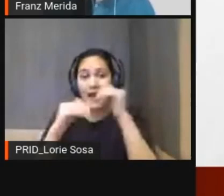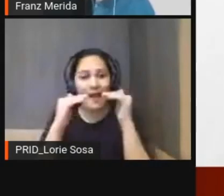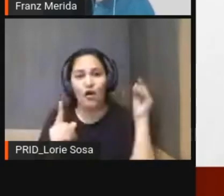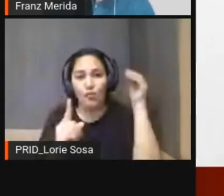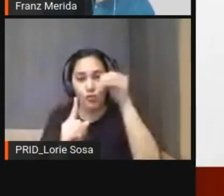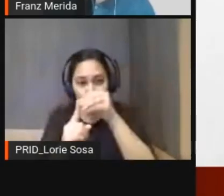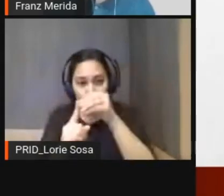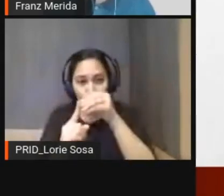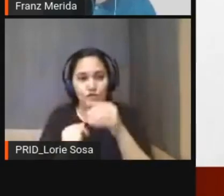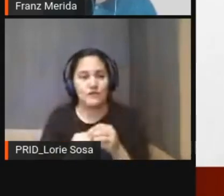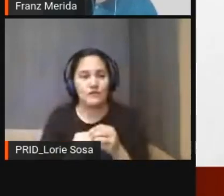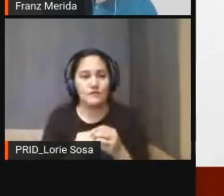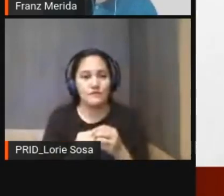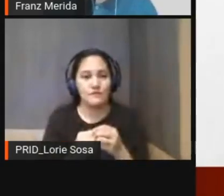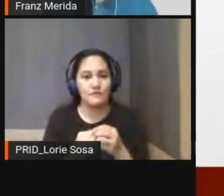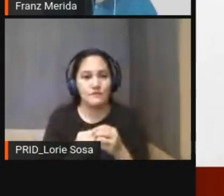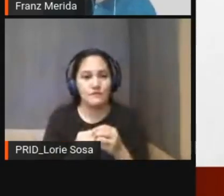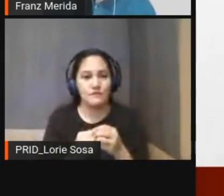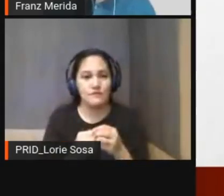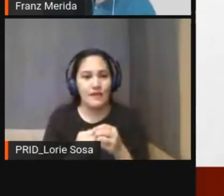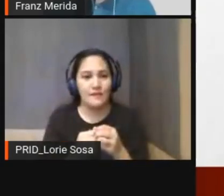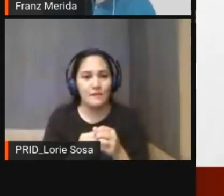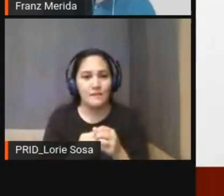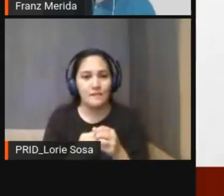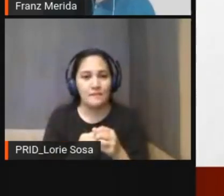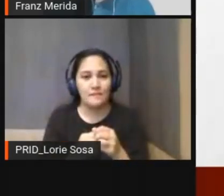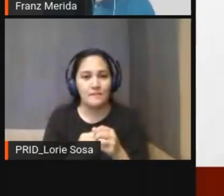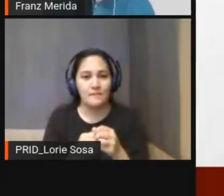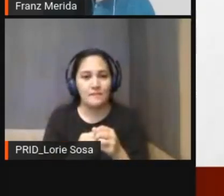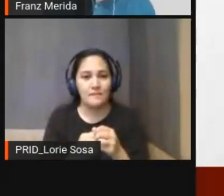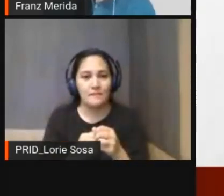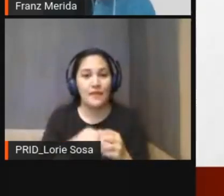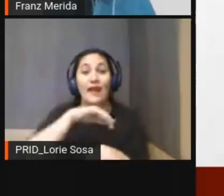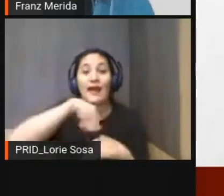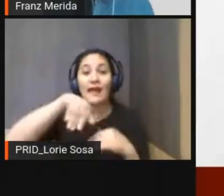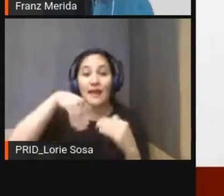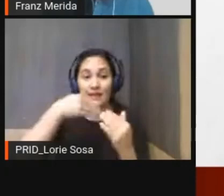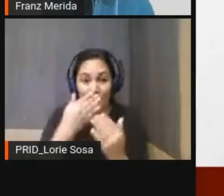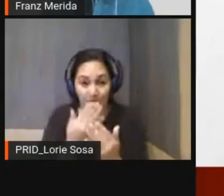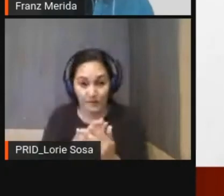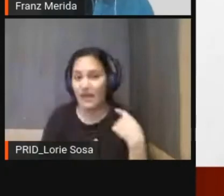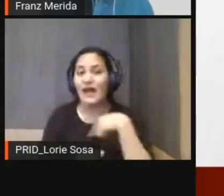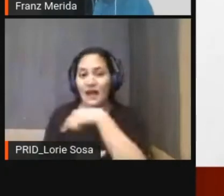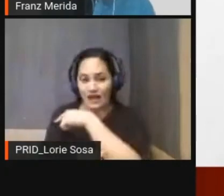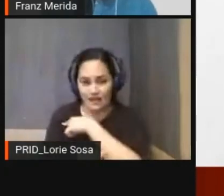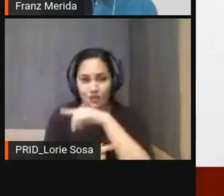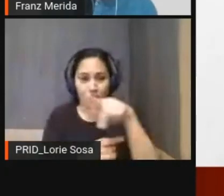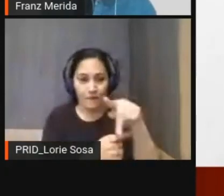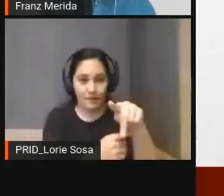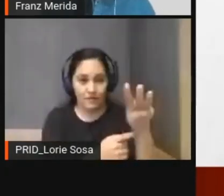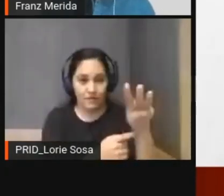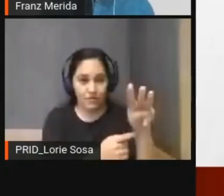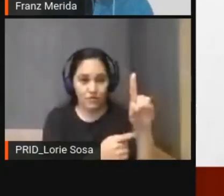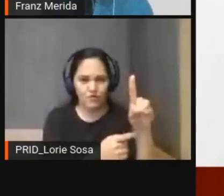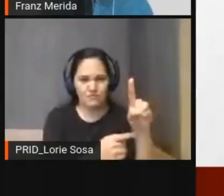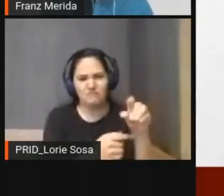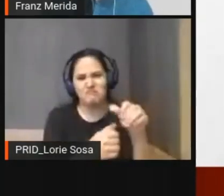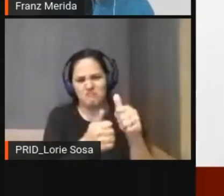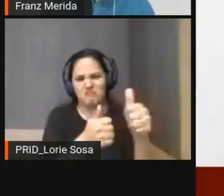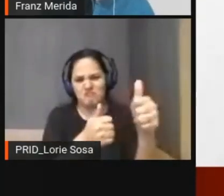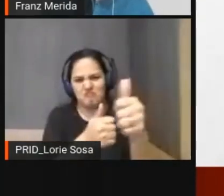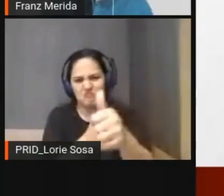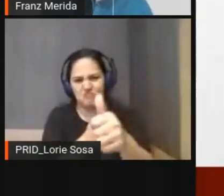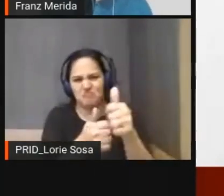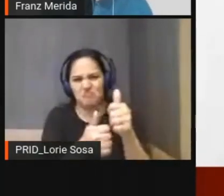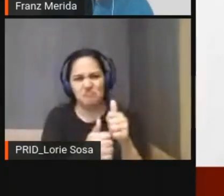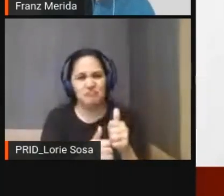oportunidad para sa atin hong mga PWD ay malayo-layo pa. Pero sabi nga ni Carmen Subiaga